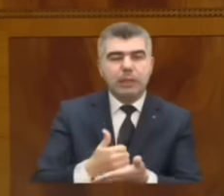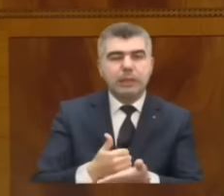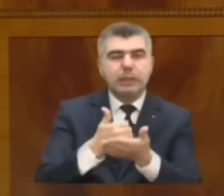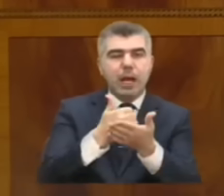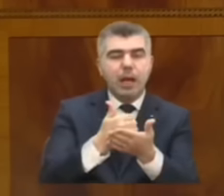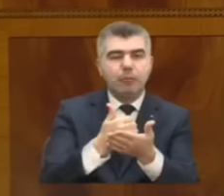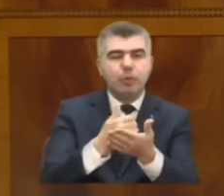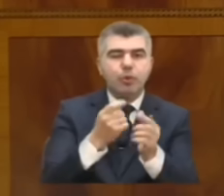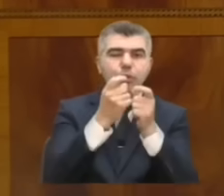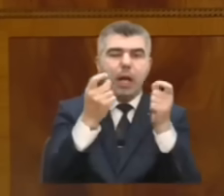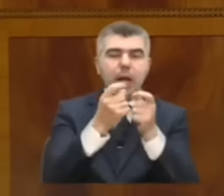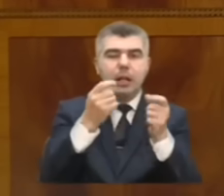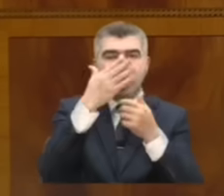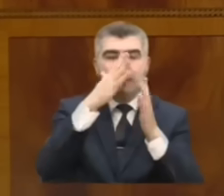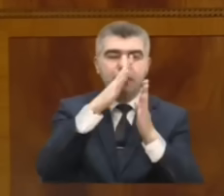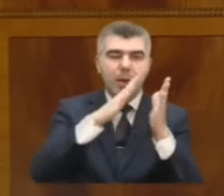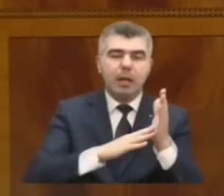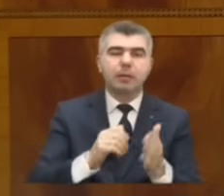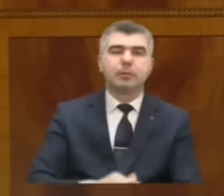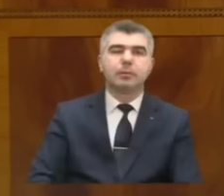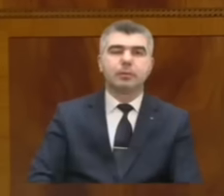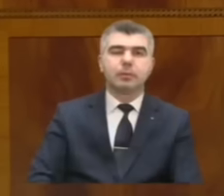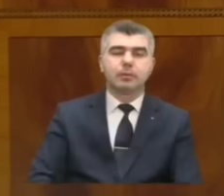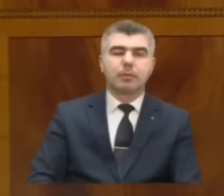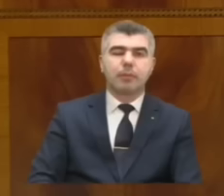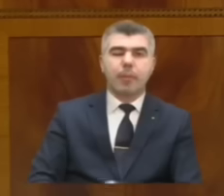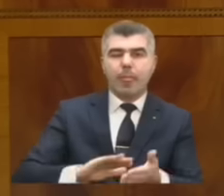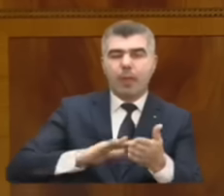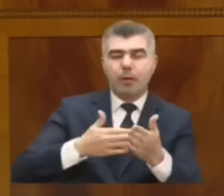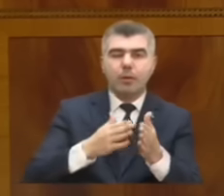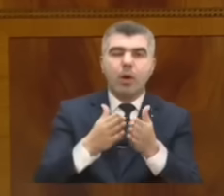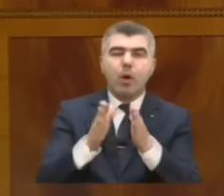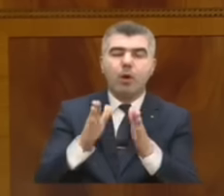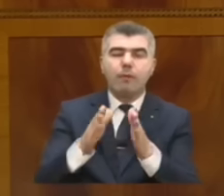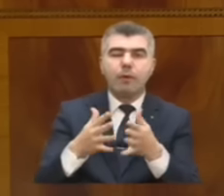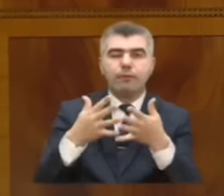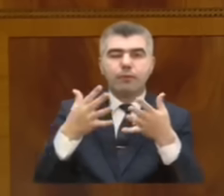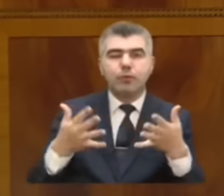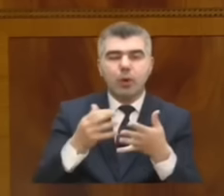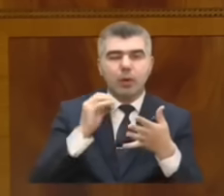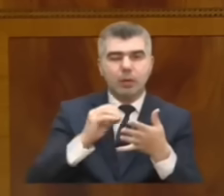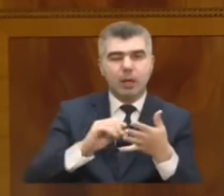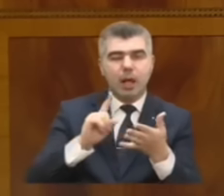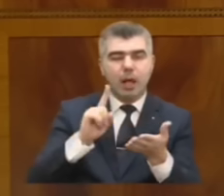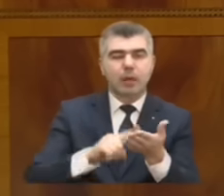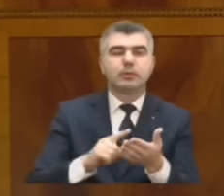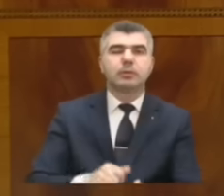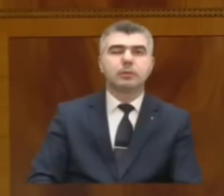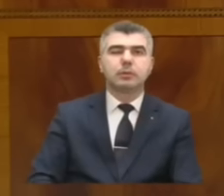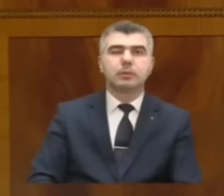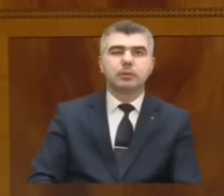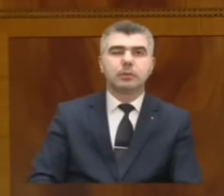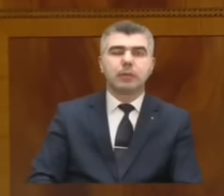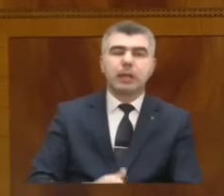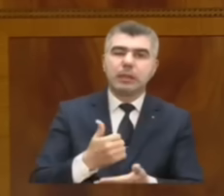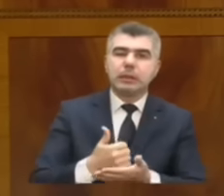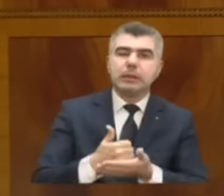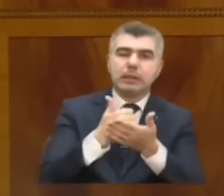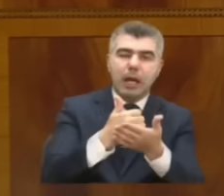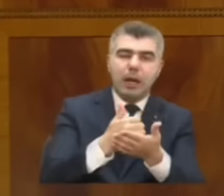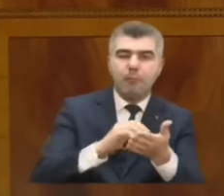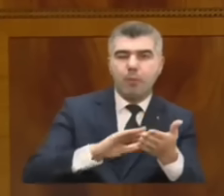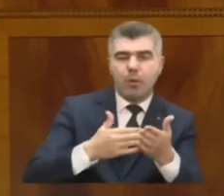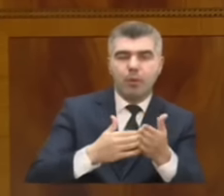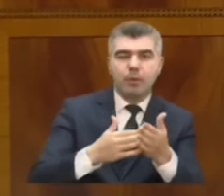المقاولات المغربية لتدارك العجز التجاري من خلال فتح المزيد من الأسواق أمام الصادرات ودعم ومواكبة المقاولات من